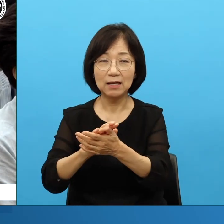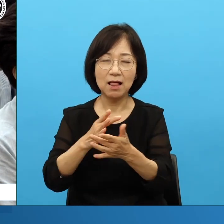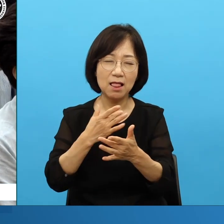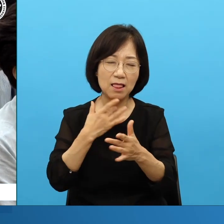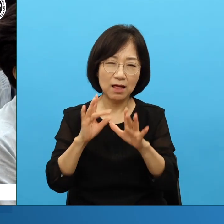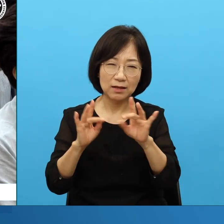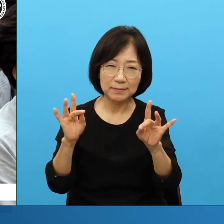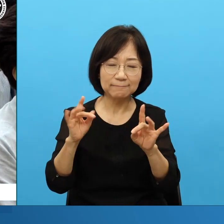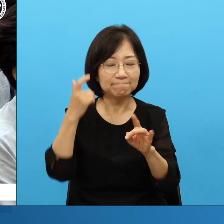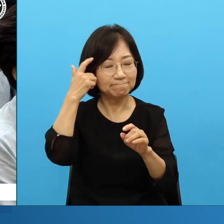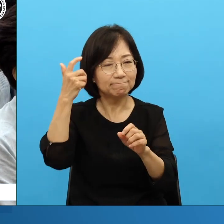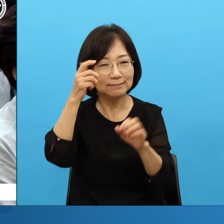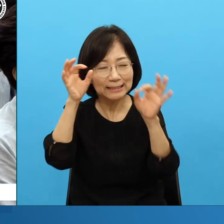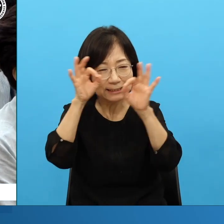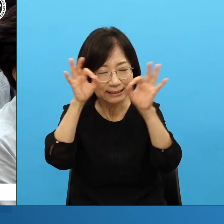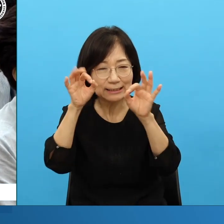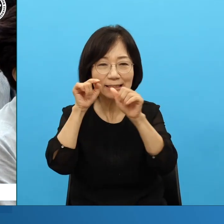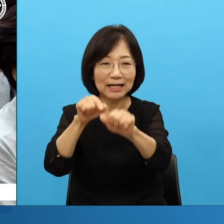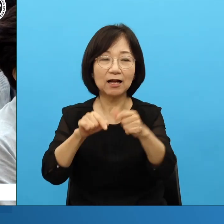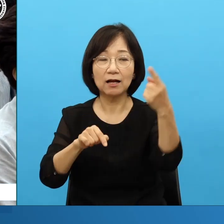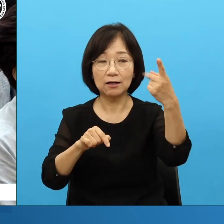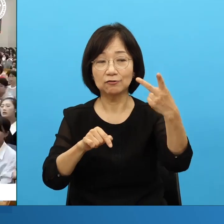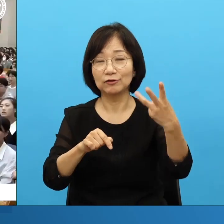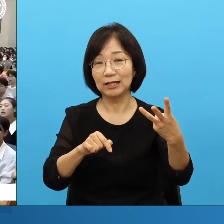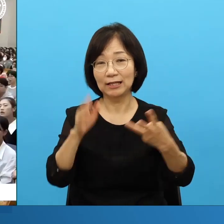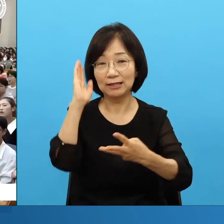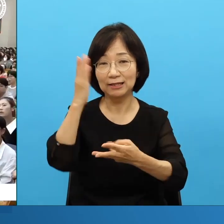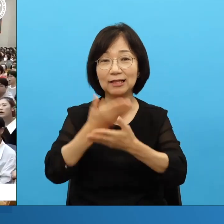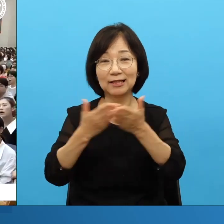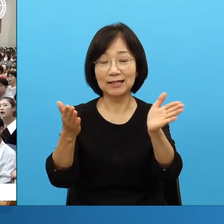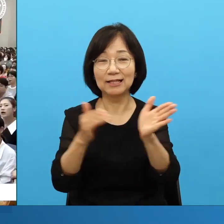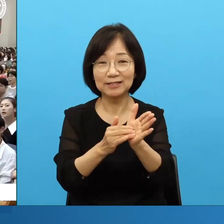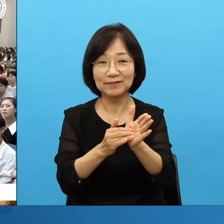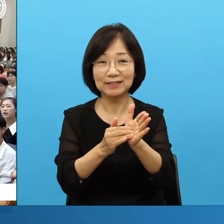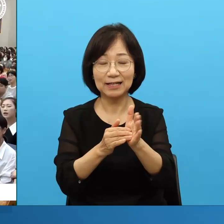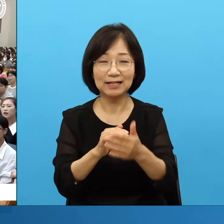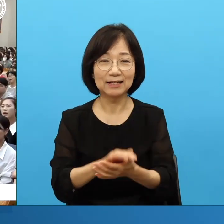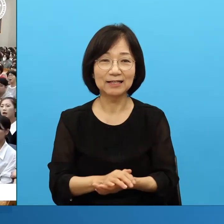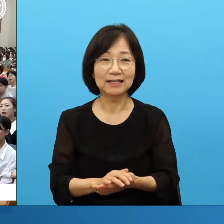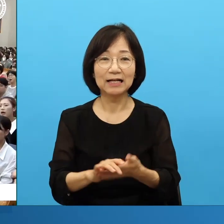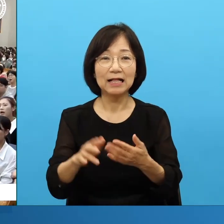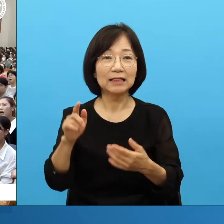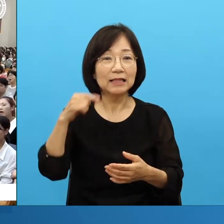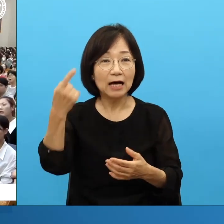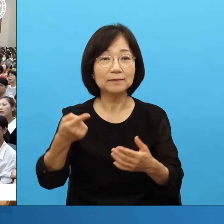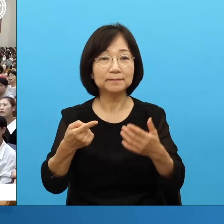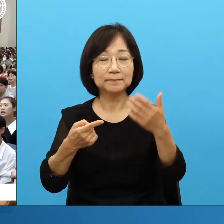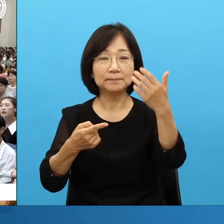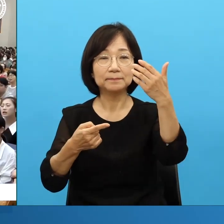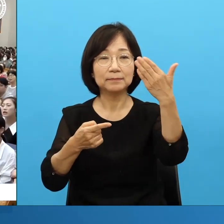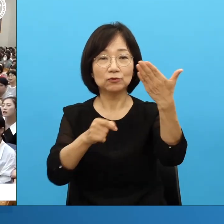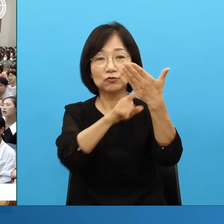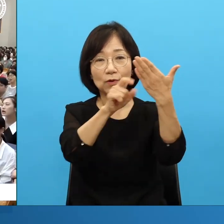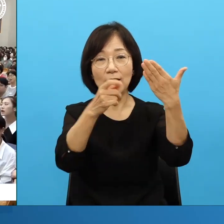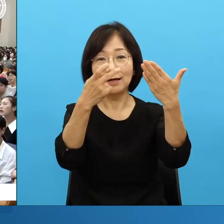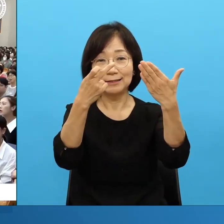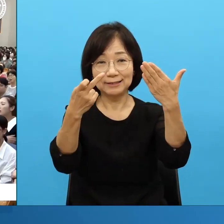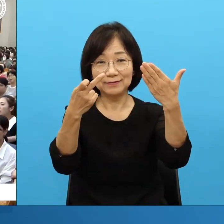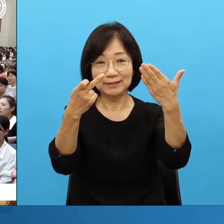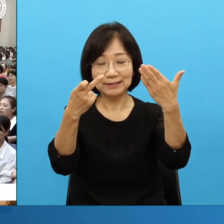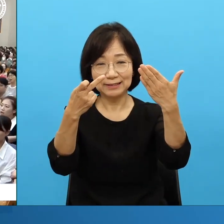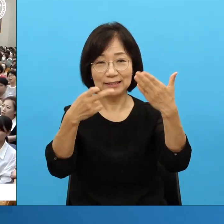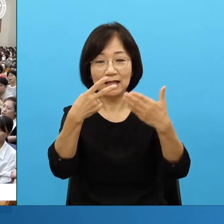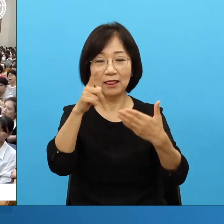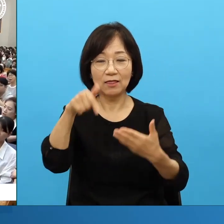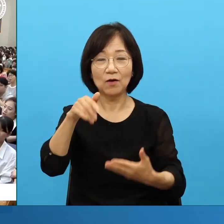교재로 3강의 말씀을 전했습니다. 다음 237 새가족 현장 사역자 훈련은 오는 9월 12일